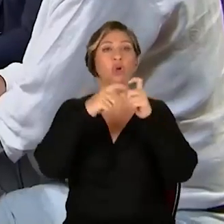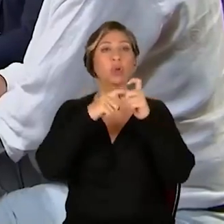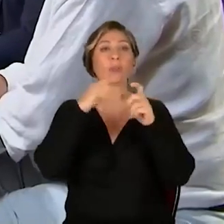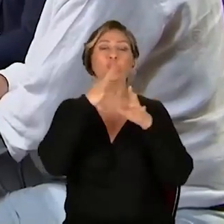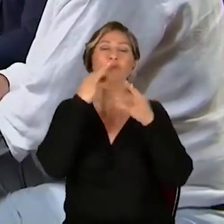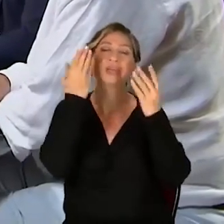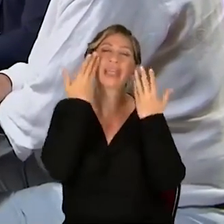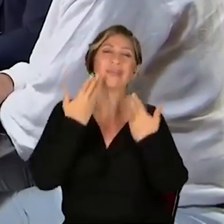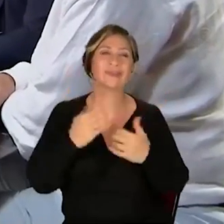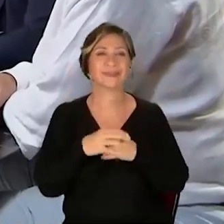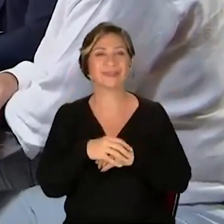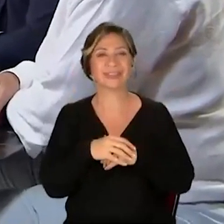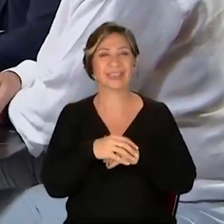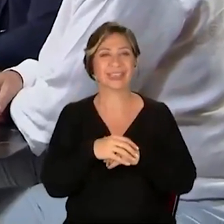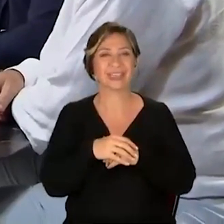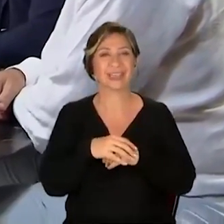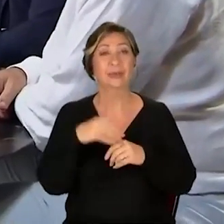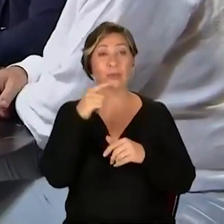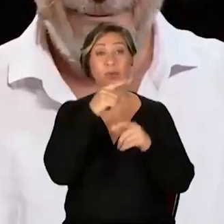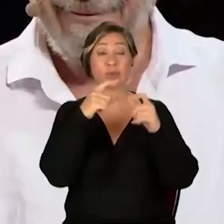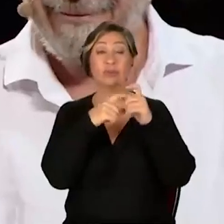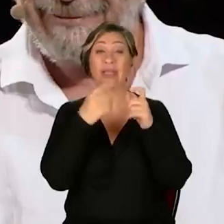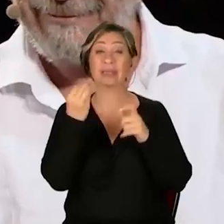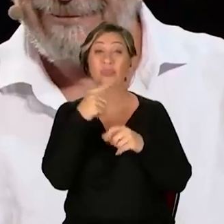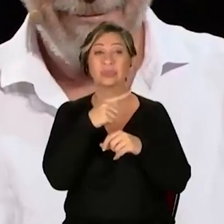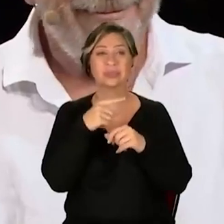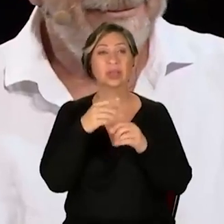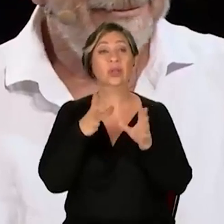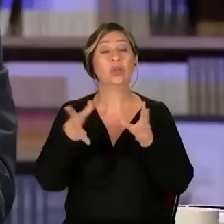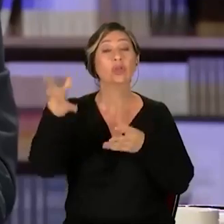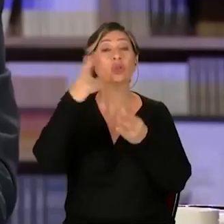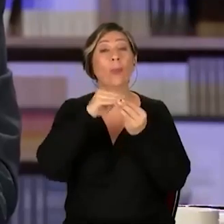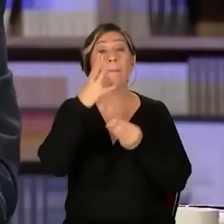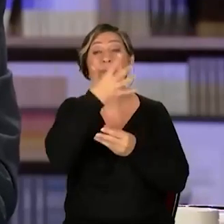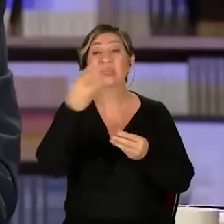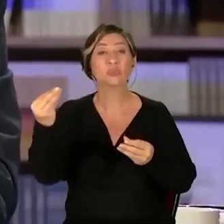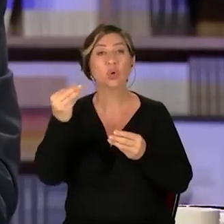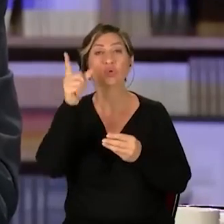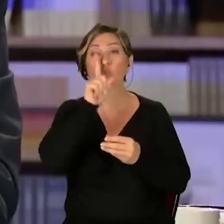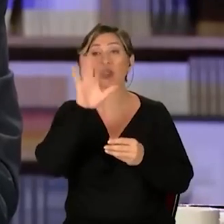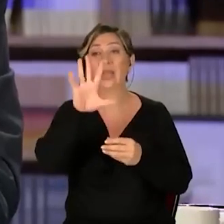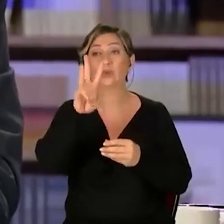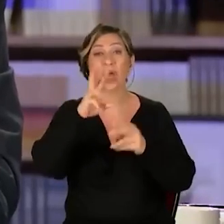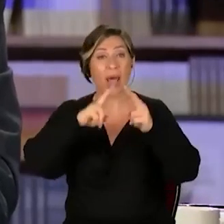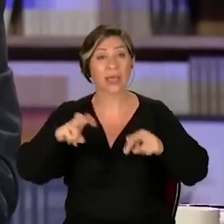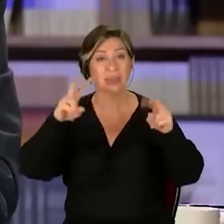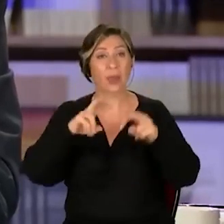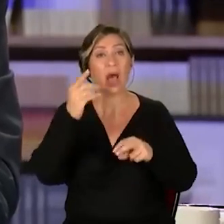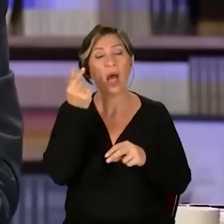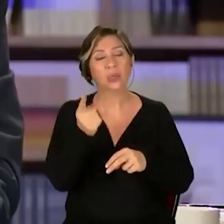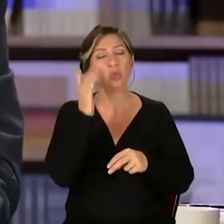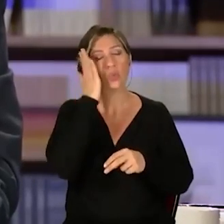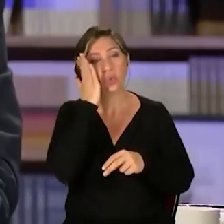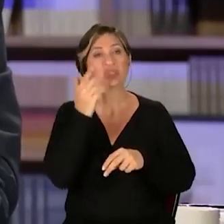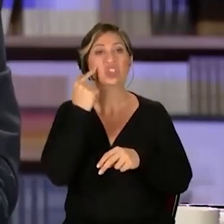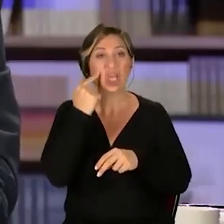keyif. Onunki iyiymiş. Evet. Evet, toplam 5 milyon kişinin katıldığı 153 araştırma az uykunun